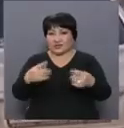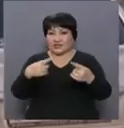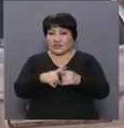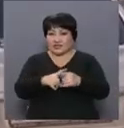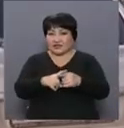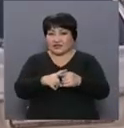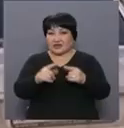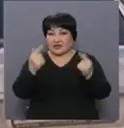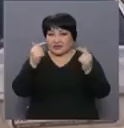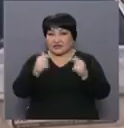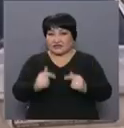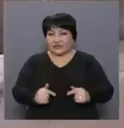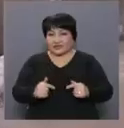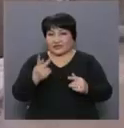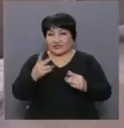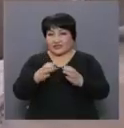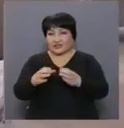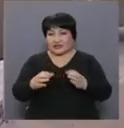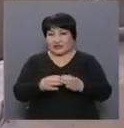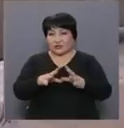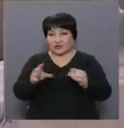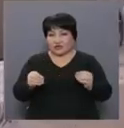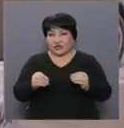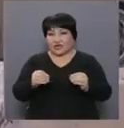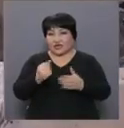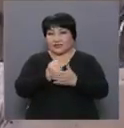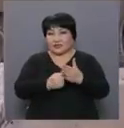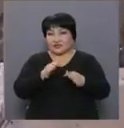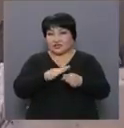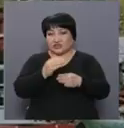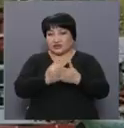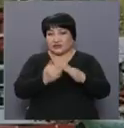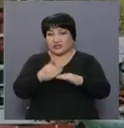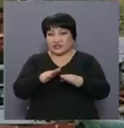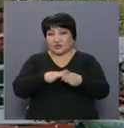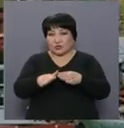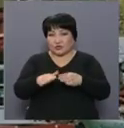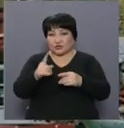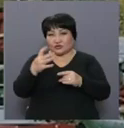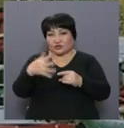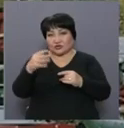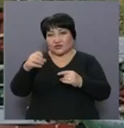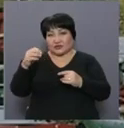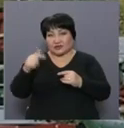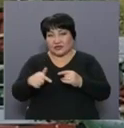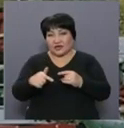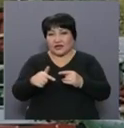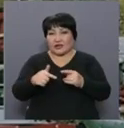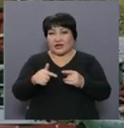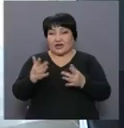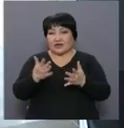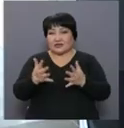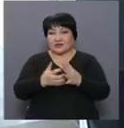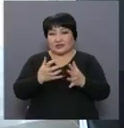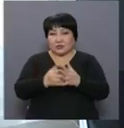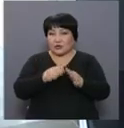2 санат бойынша анықталады. Яғни бөлшектері толық көлік 150 мың теңге және толық емес жиынтығы көлік 48 мың теңгеге